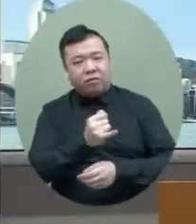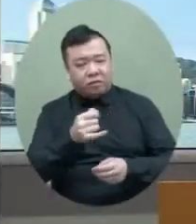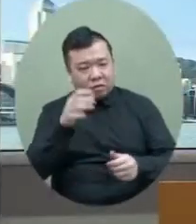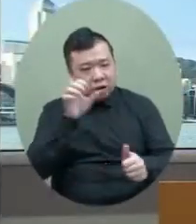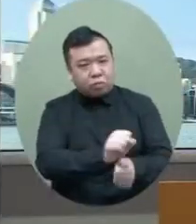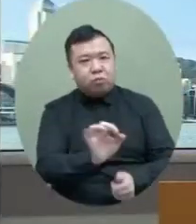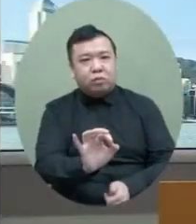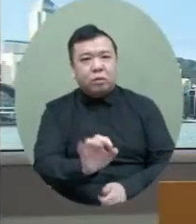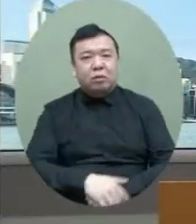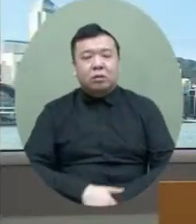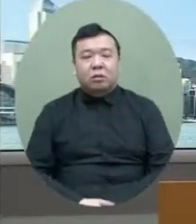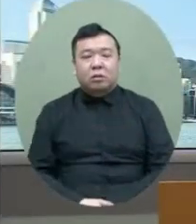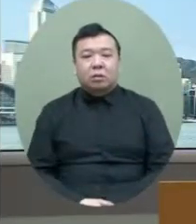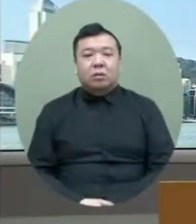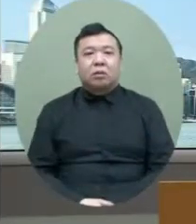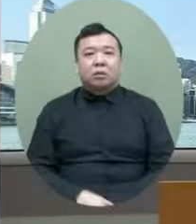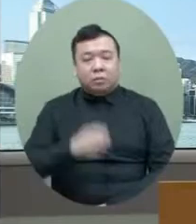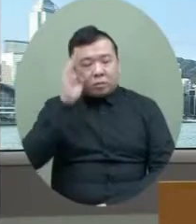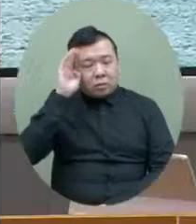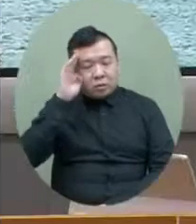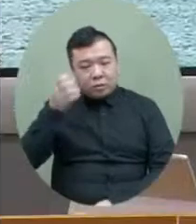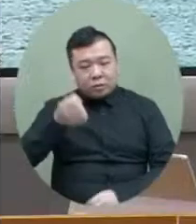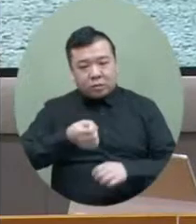關於頭先我唔記得講。